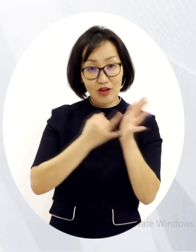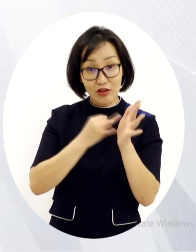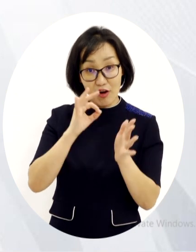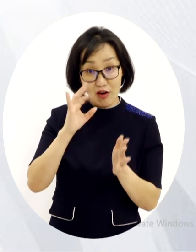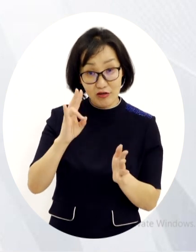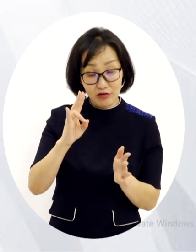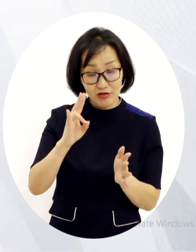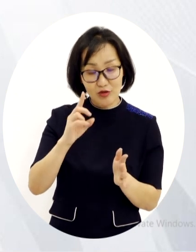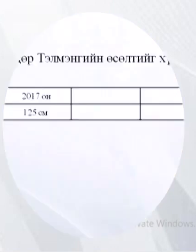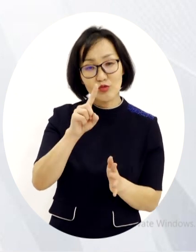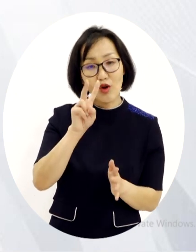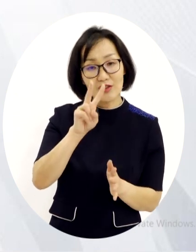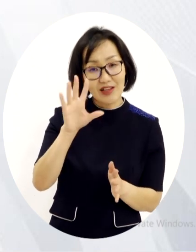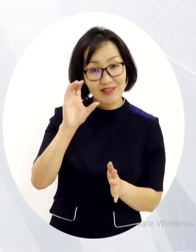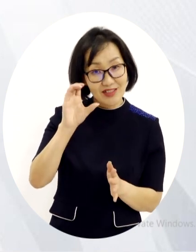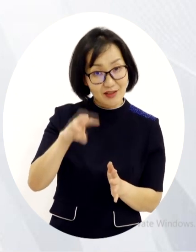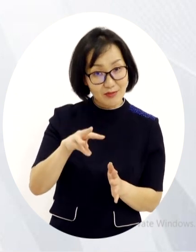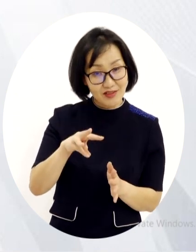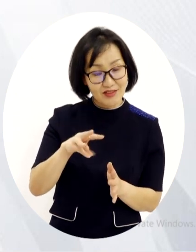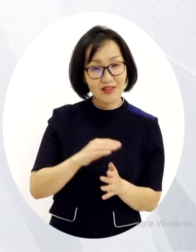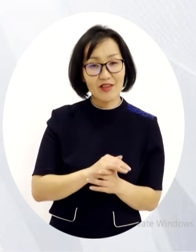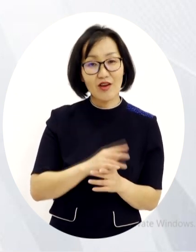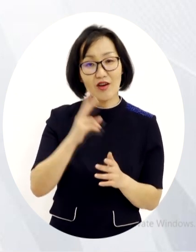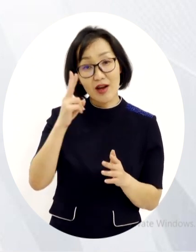2017 онд 125 сантиметр.